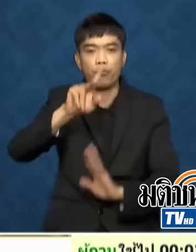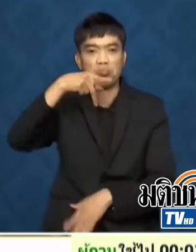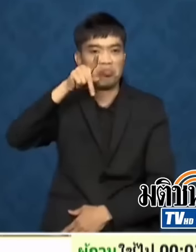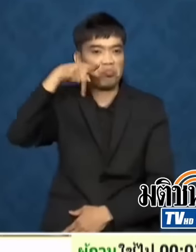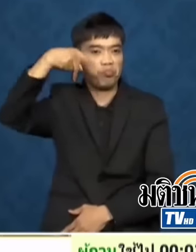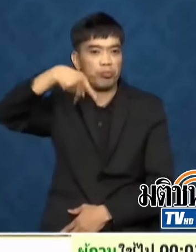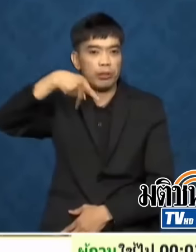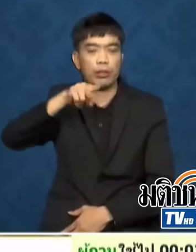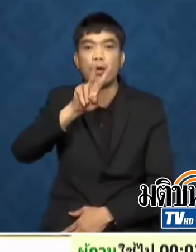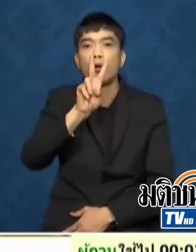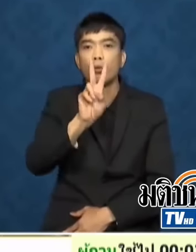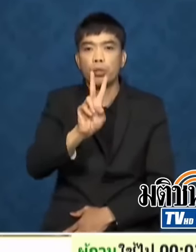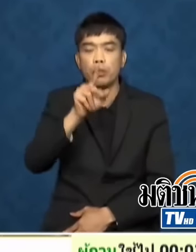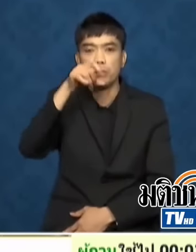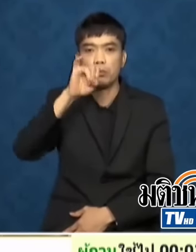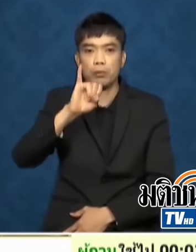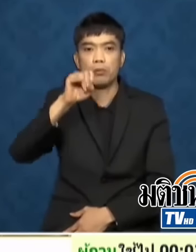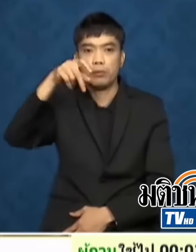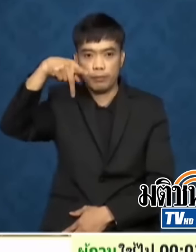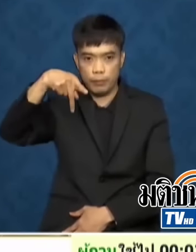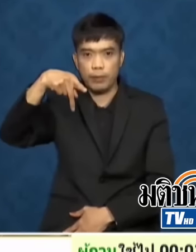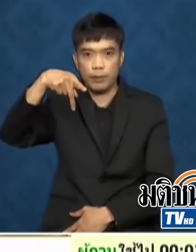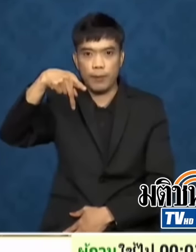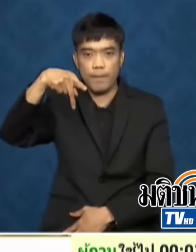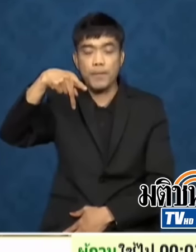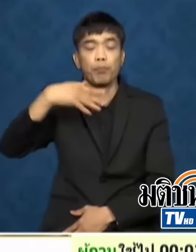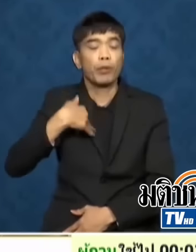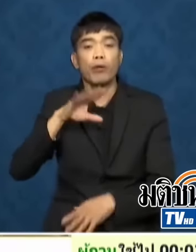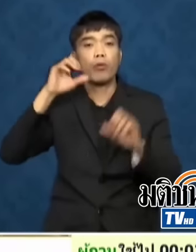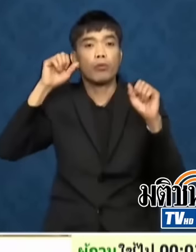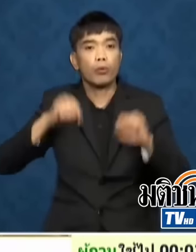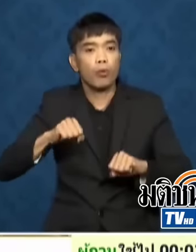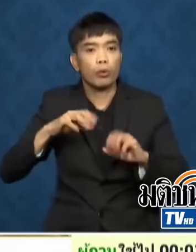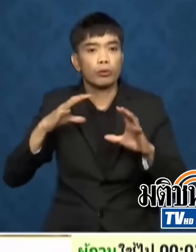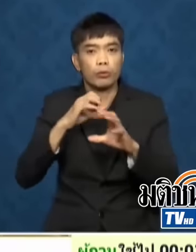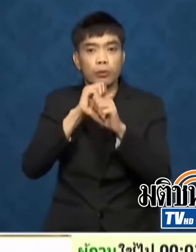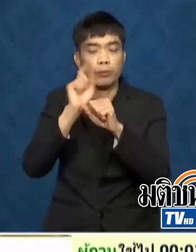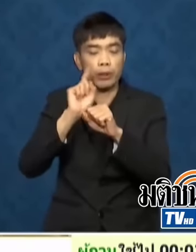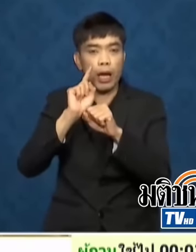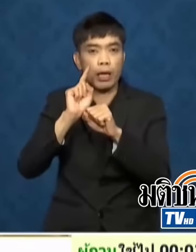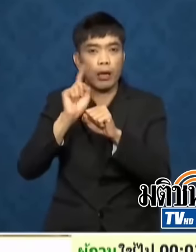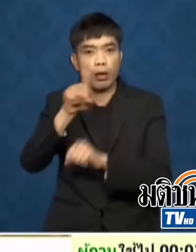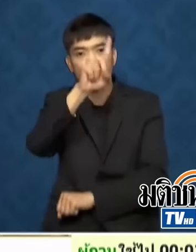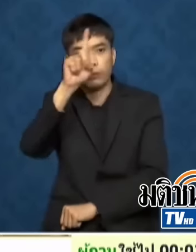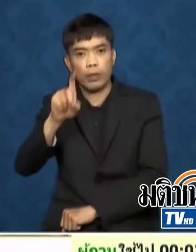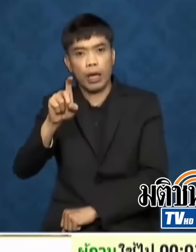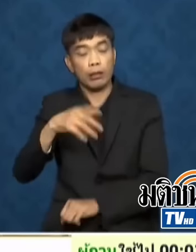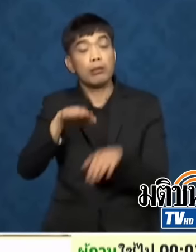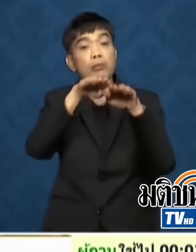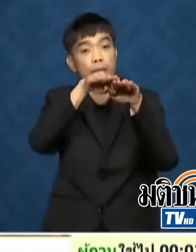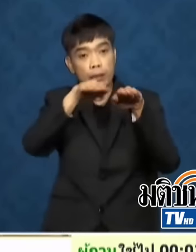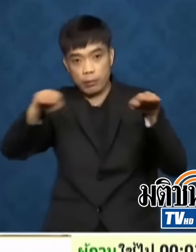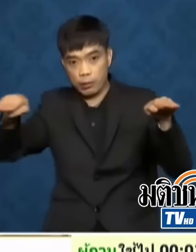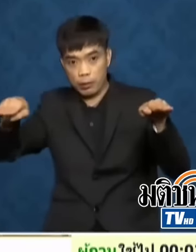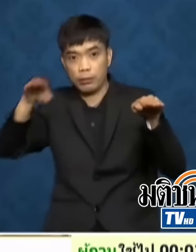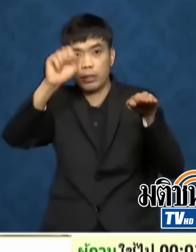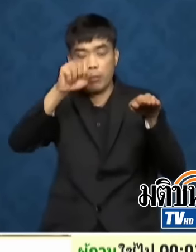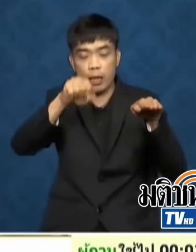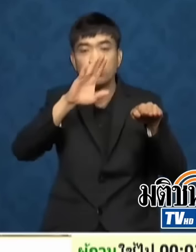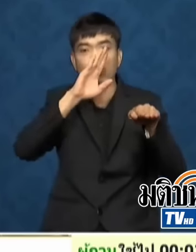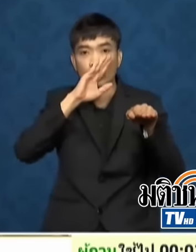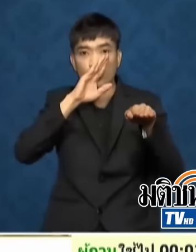ำมาสู่คำถามต่อสังคมแน่นอนว่าตกลงแล้วเนี่ยมันคือมาตรฐานใหม่ที่ผู้ที่ไม่ได้